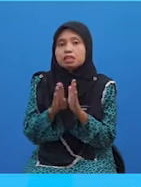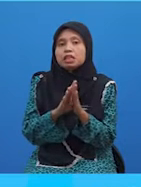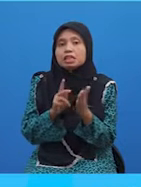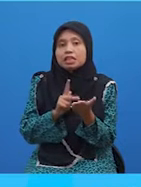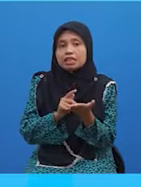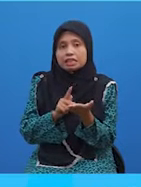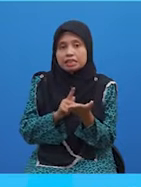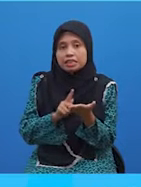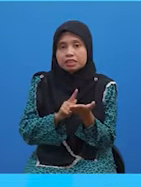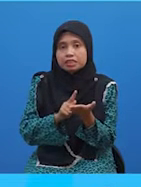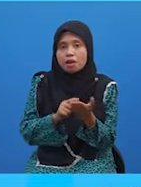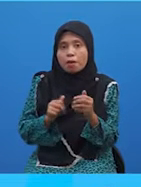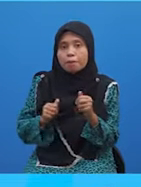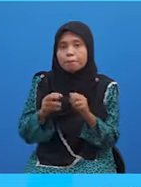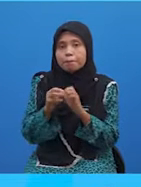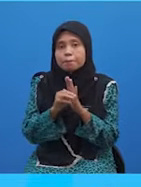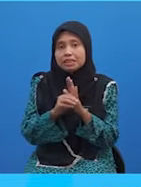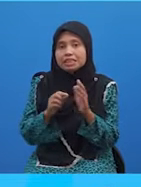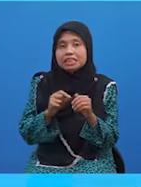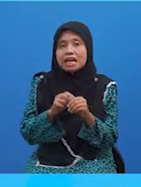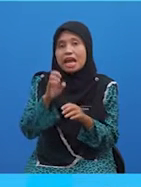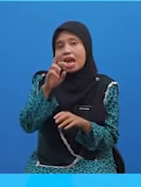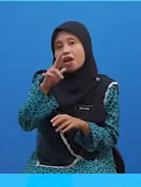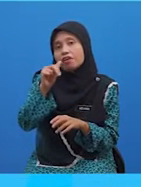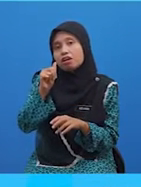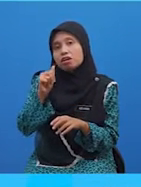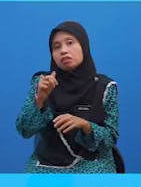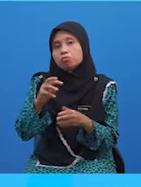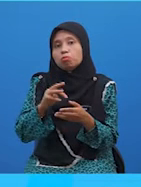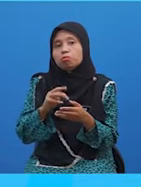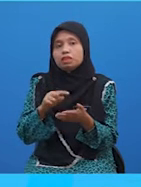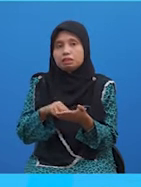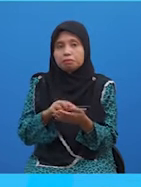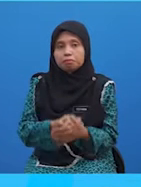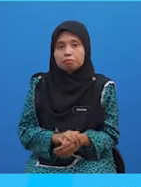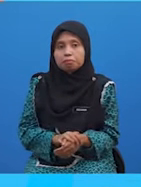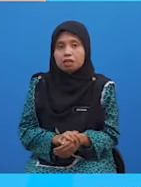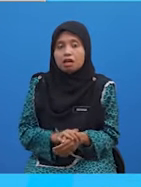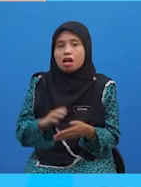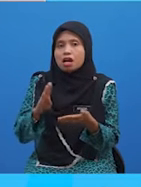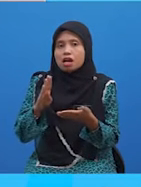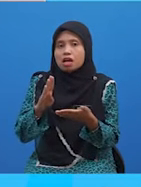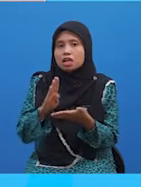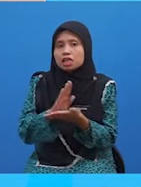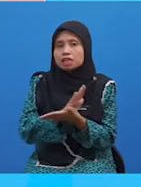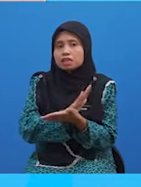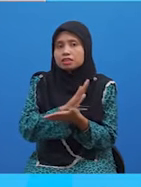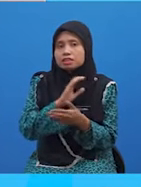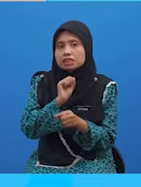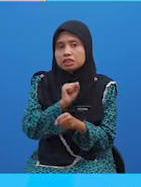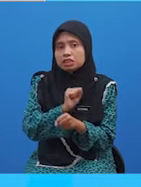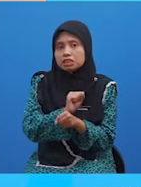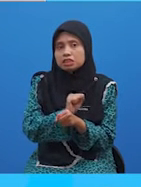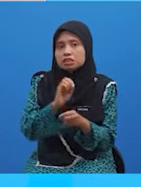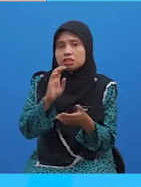mengejar ilmu di era kemajuan ini. Kesalahan pertama, kertas kerja program.